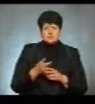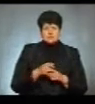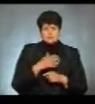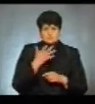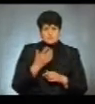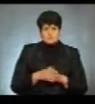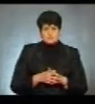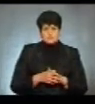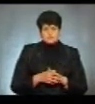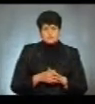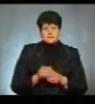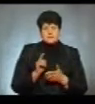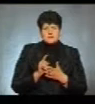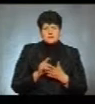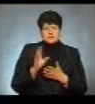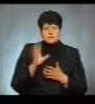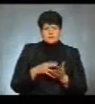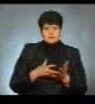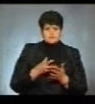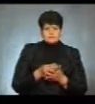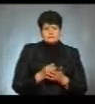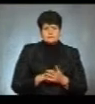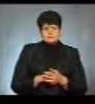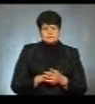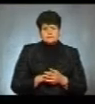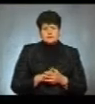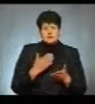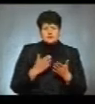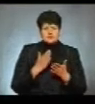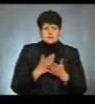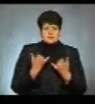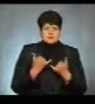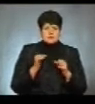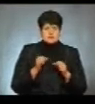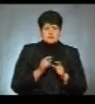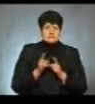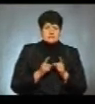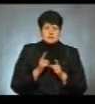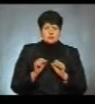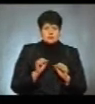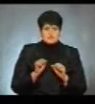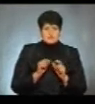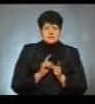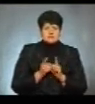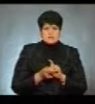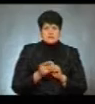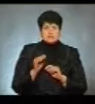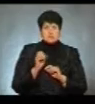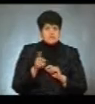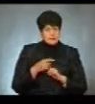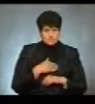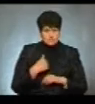багато. Пенсію свою всю почти. Тобто, якщо є зараз можливість змінити управителя, замінити ЖЕК, то ви не